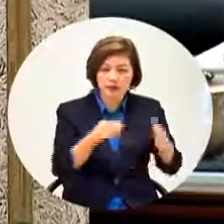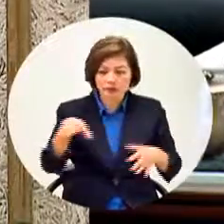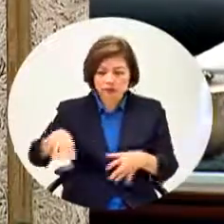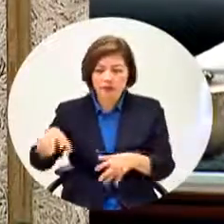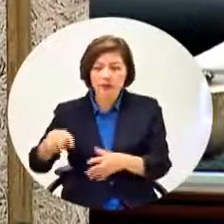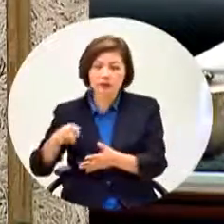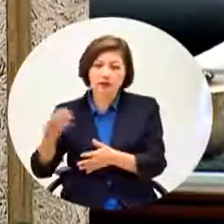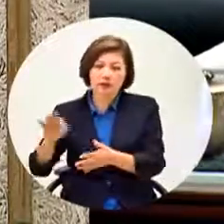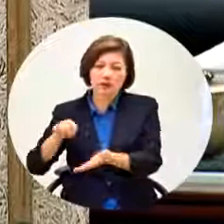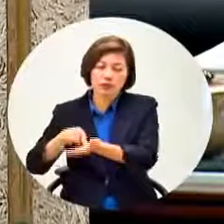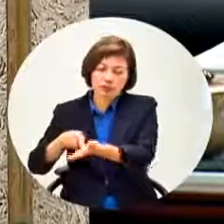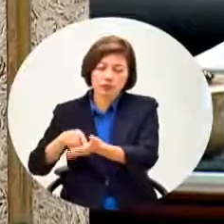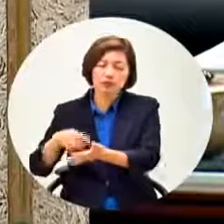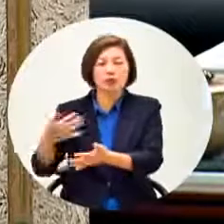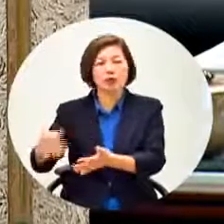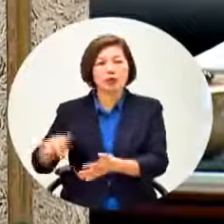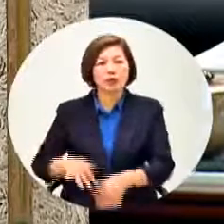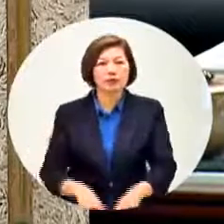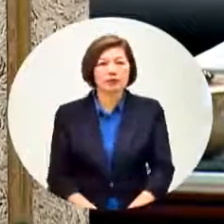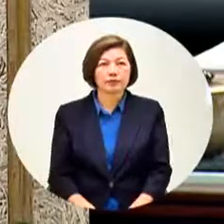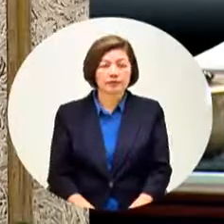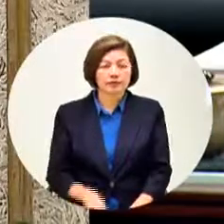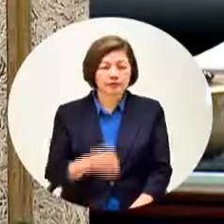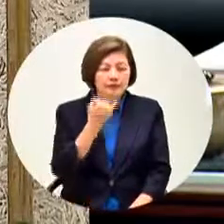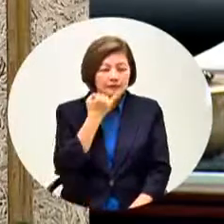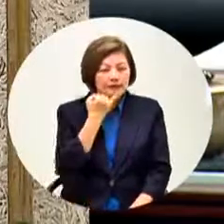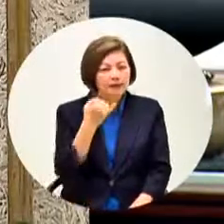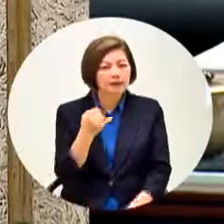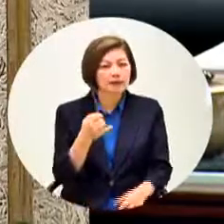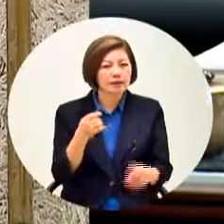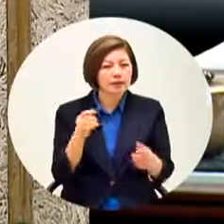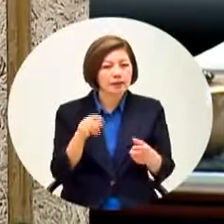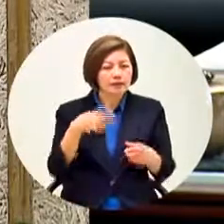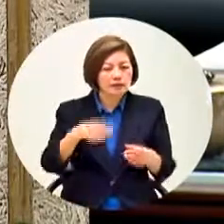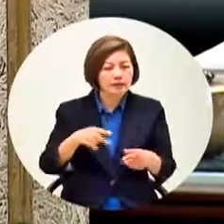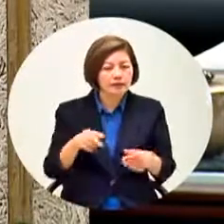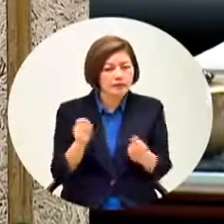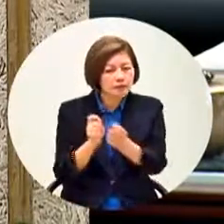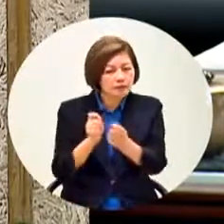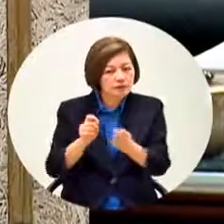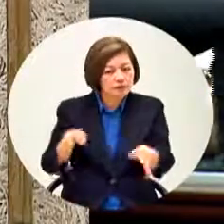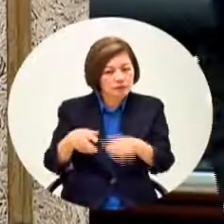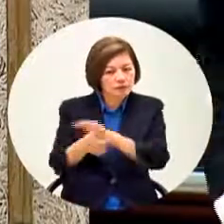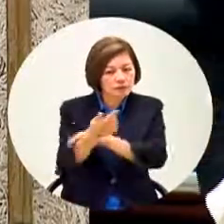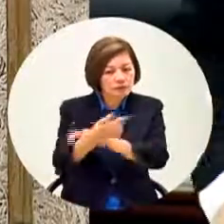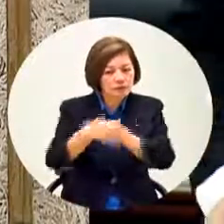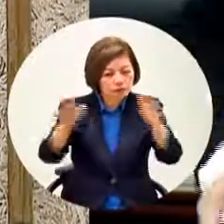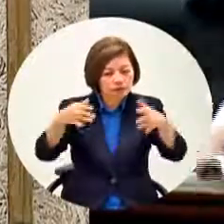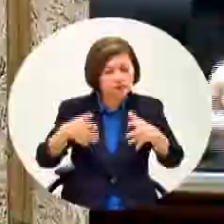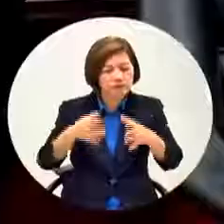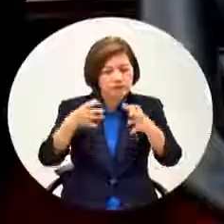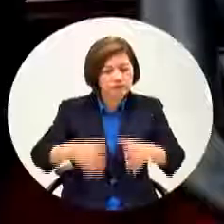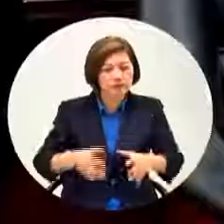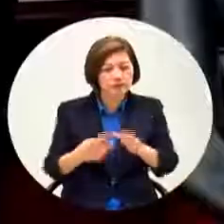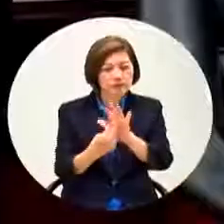似一个地方说明会，听大家意见。诶、欸，阮紧来办。 好，局长请坐哦、喔。